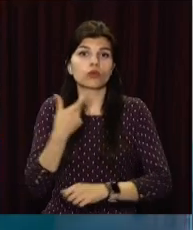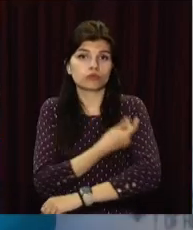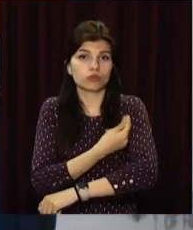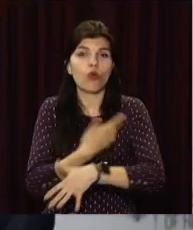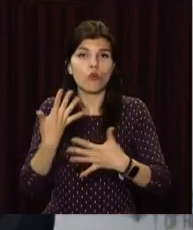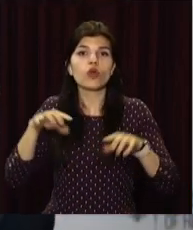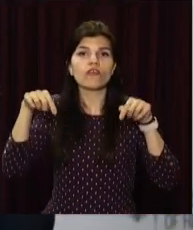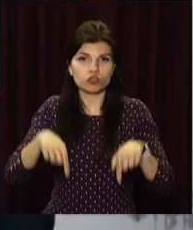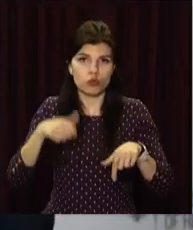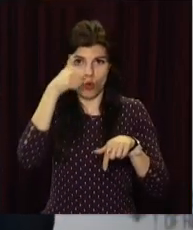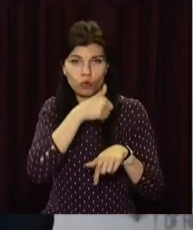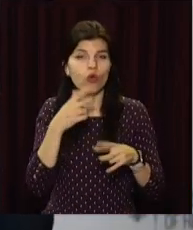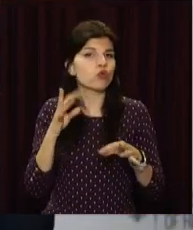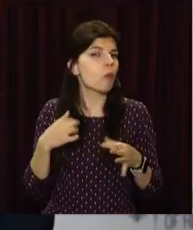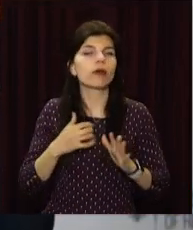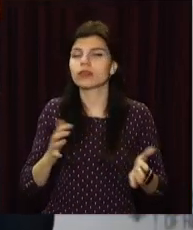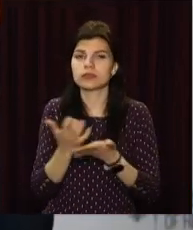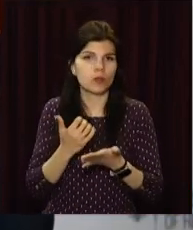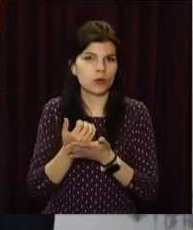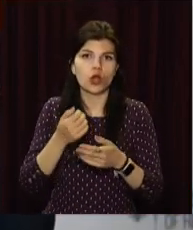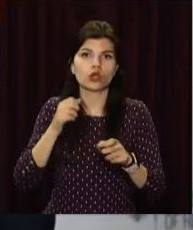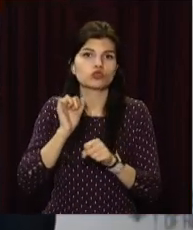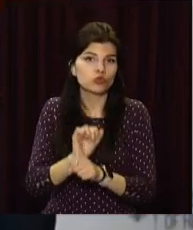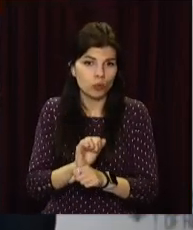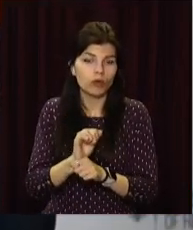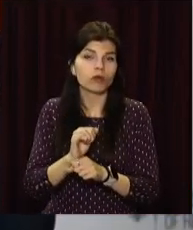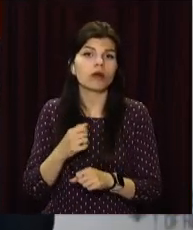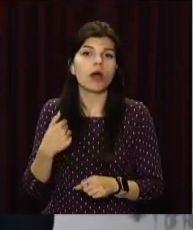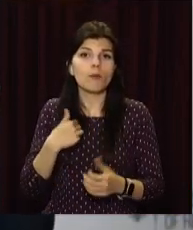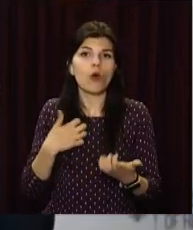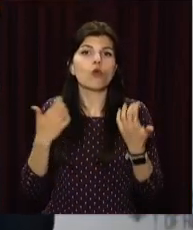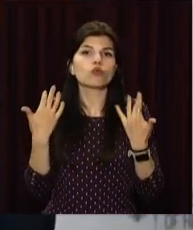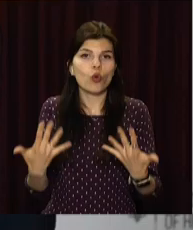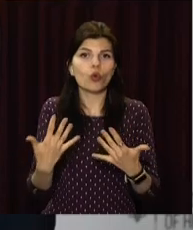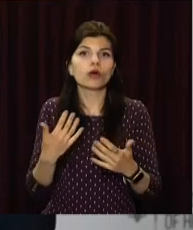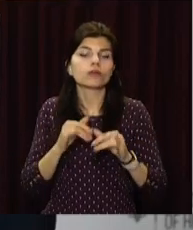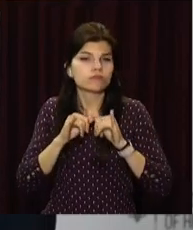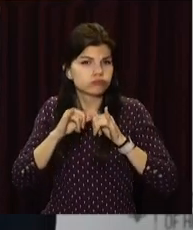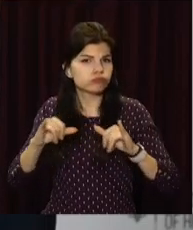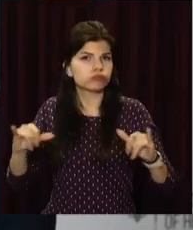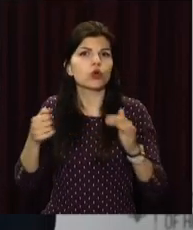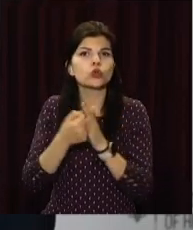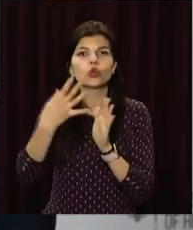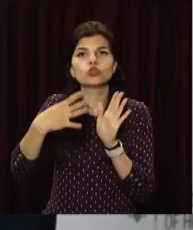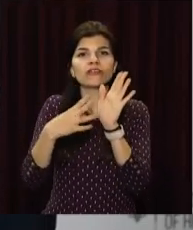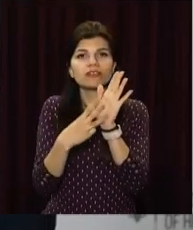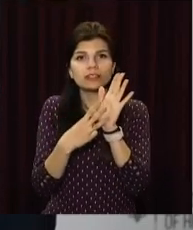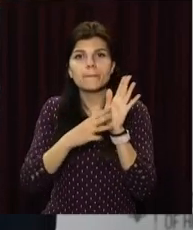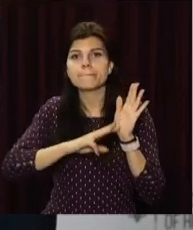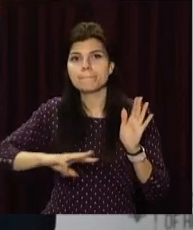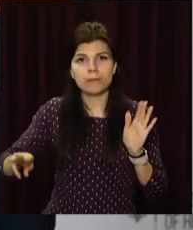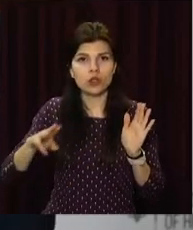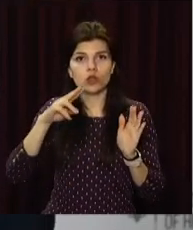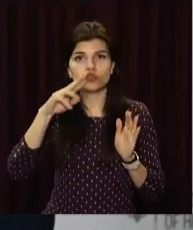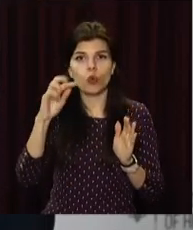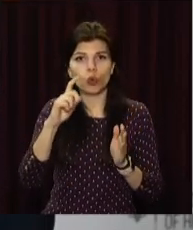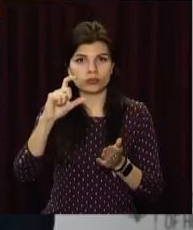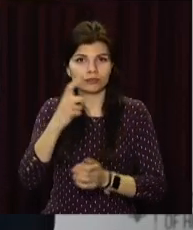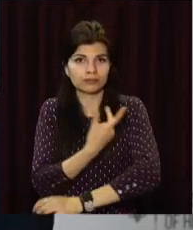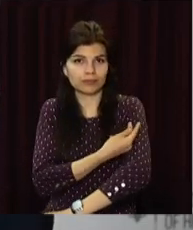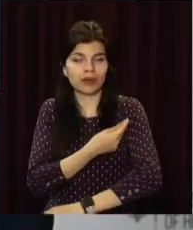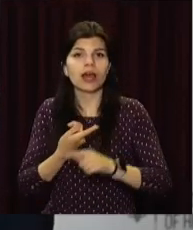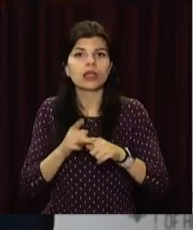вже в цьому році. Але ми не збираємось зупинятися. Ми хочемо цю кількість довести до 48 мільйонів доз. Це